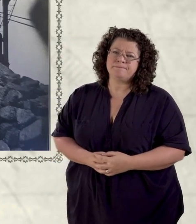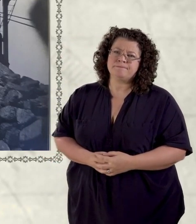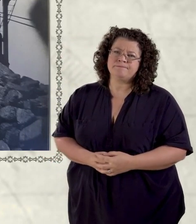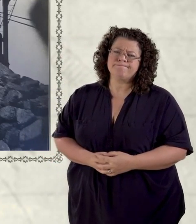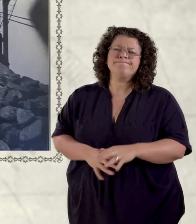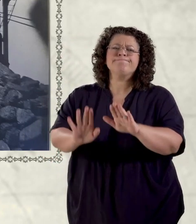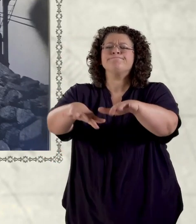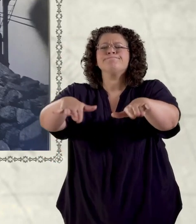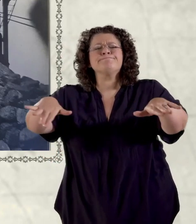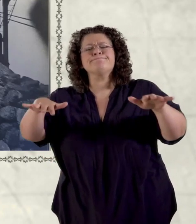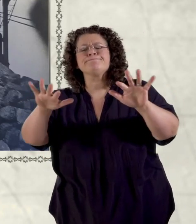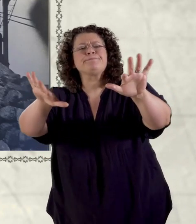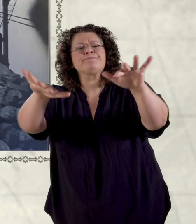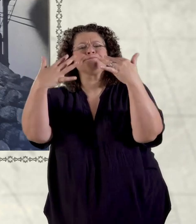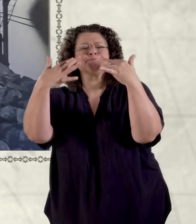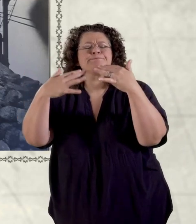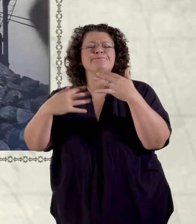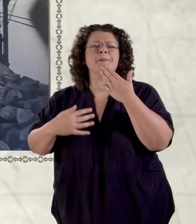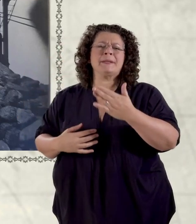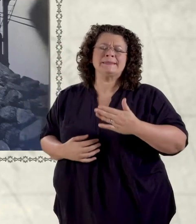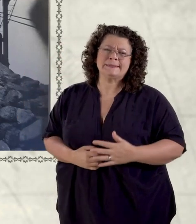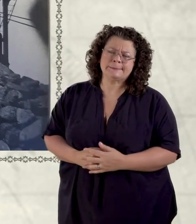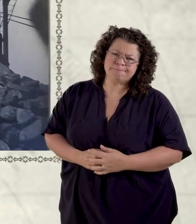Cael eich sylwch i gyd ysgwylwch chi'n dda.